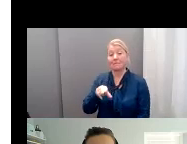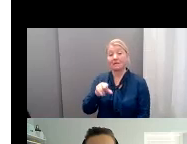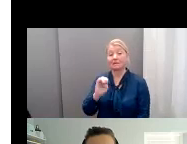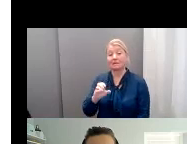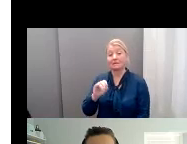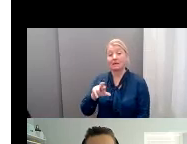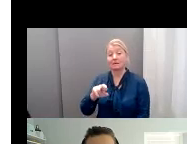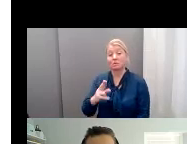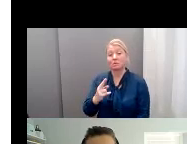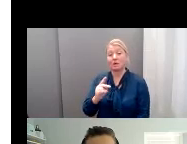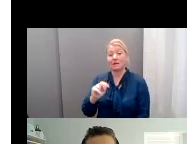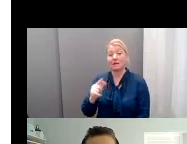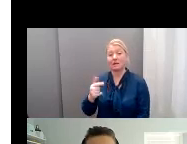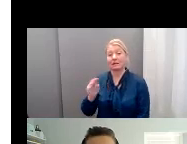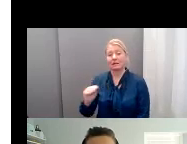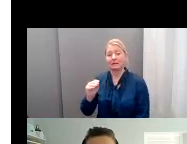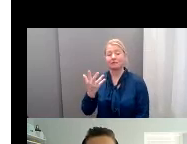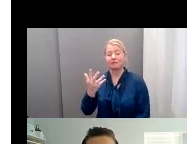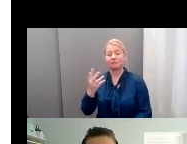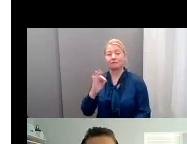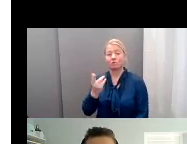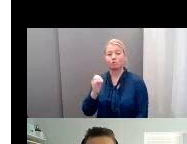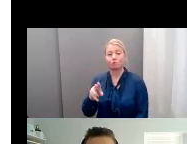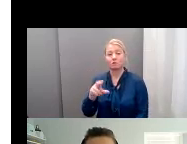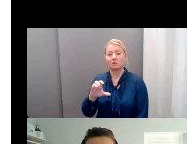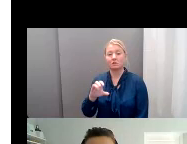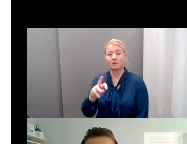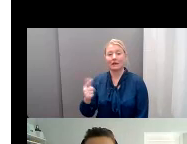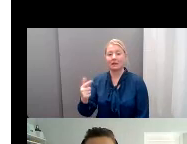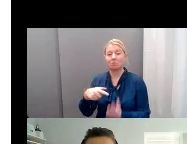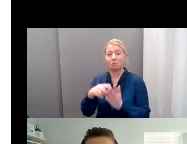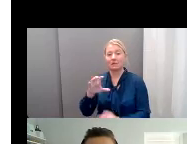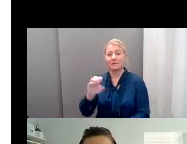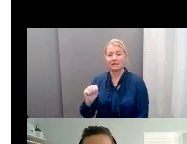minsexualitet@funktionsrätt.se. Och när det gäller min mejladress så är den